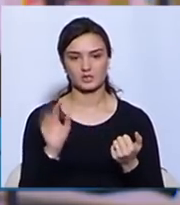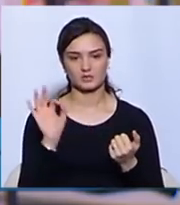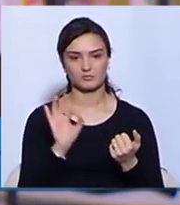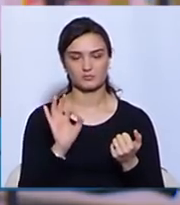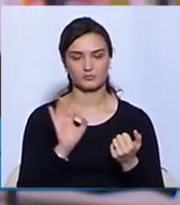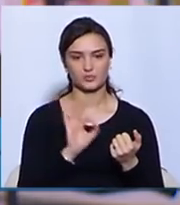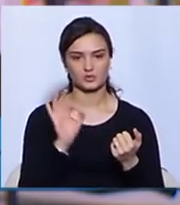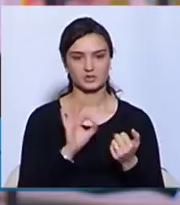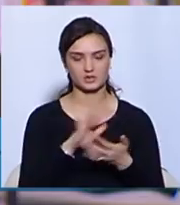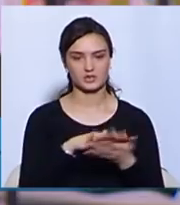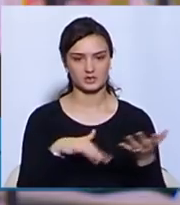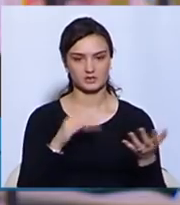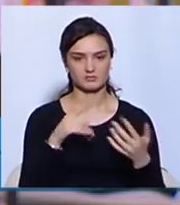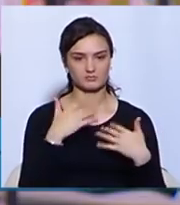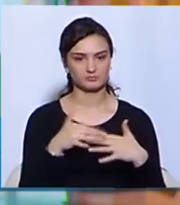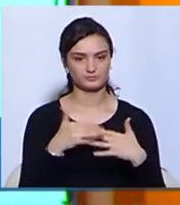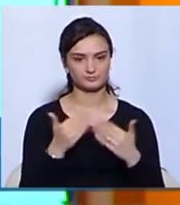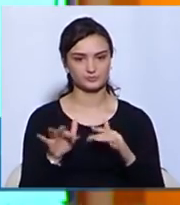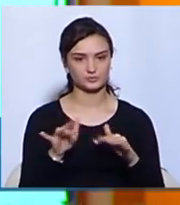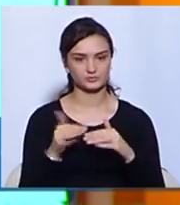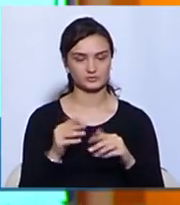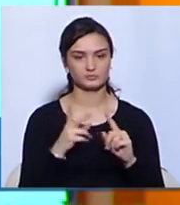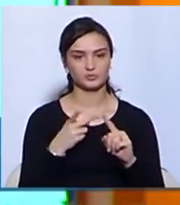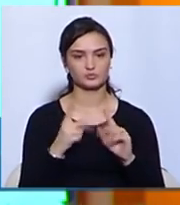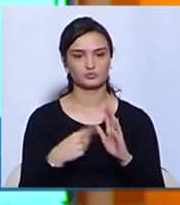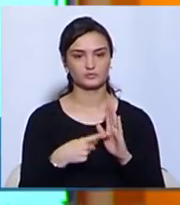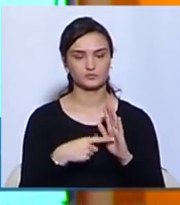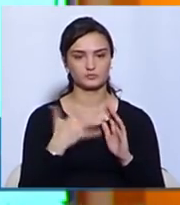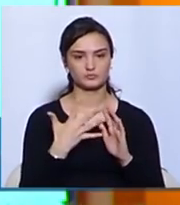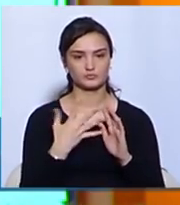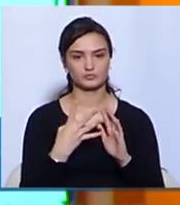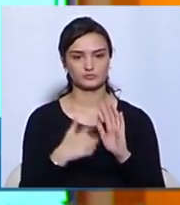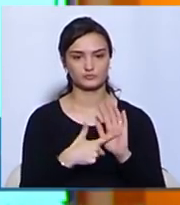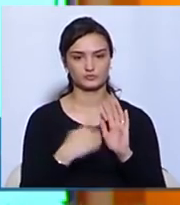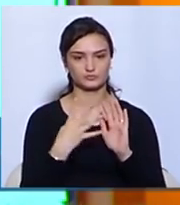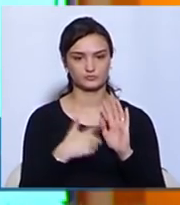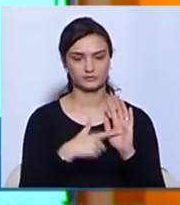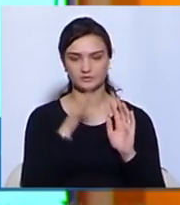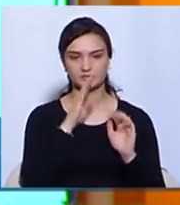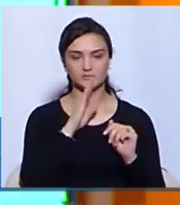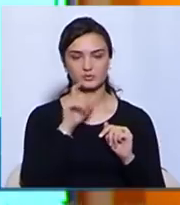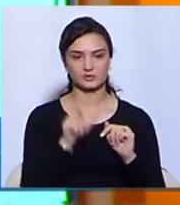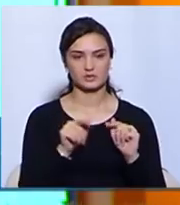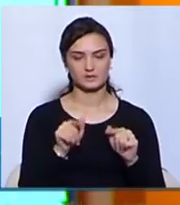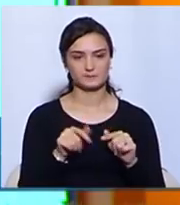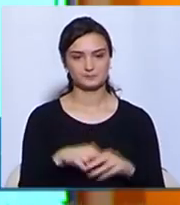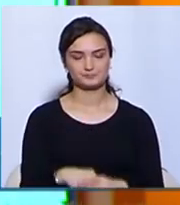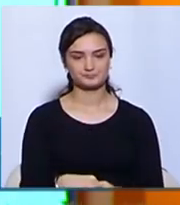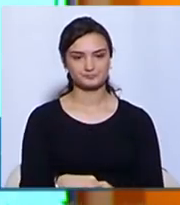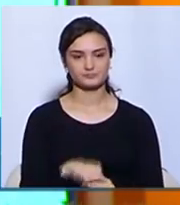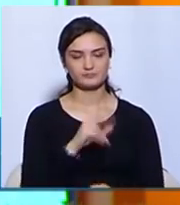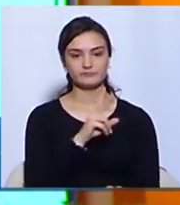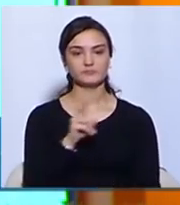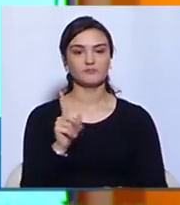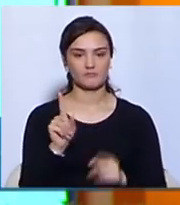პროცესი აგრძელებს მის ამ მენსტრუაციულ ფუნქციას. მეორე შეკითხვა არის 57 წლის ქალბატონისგან,